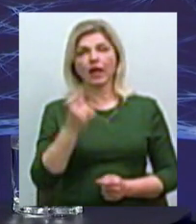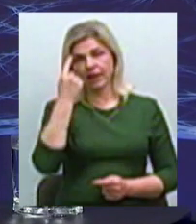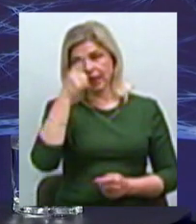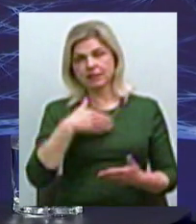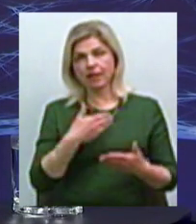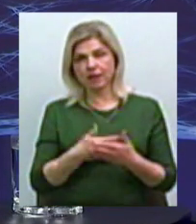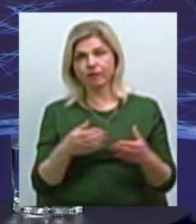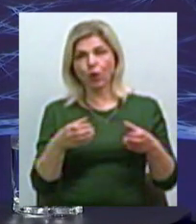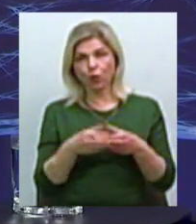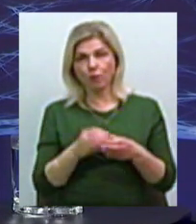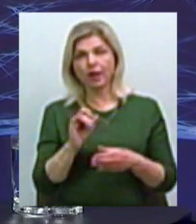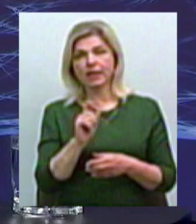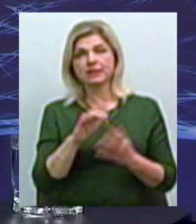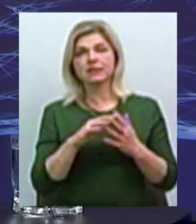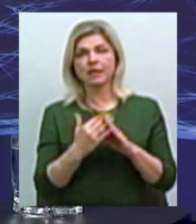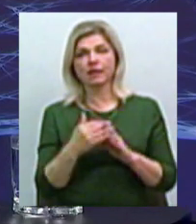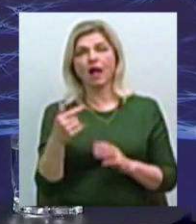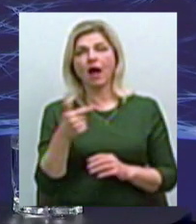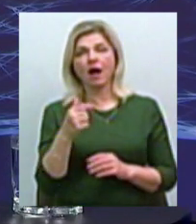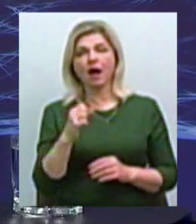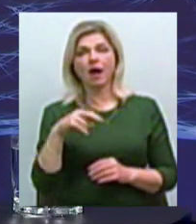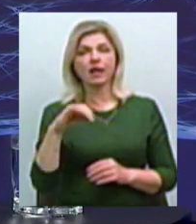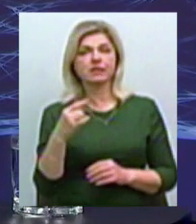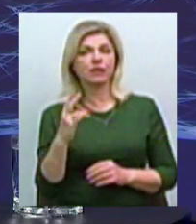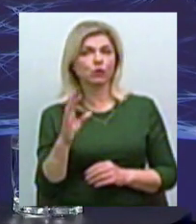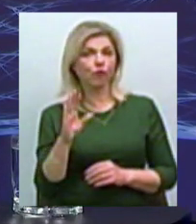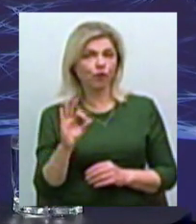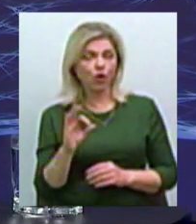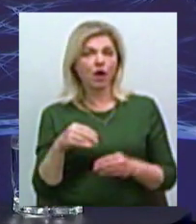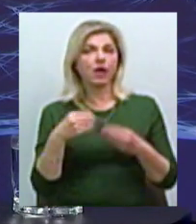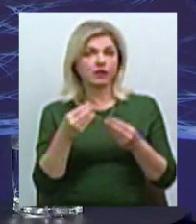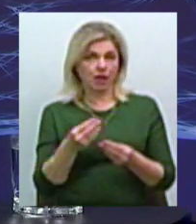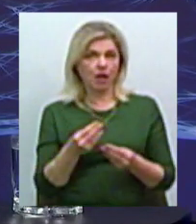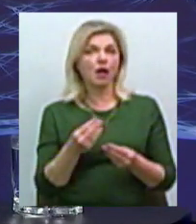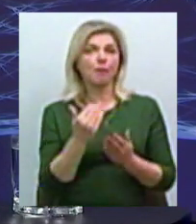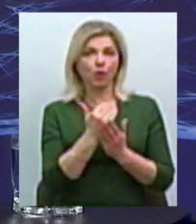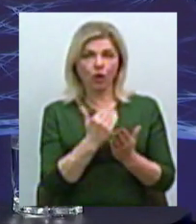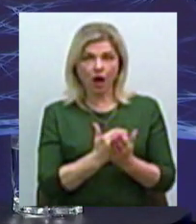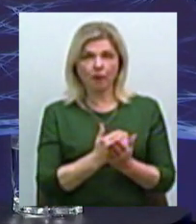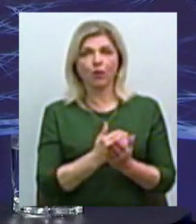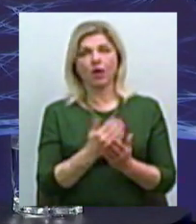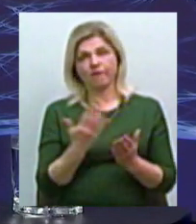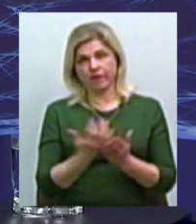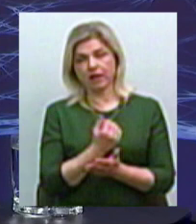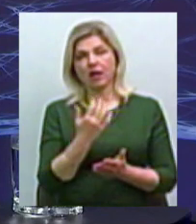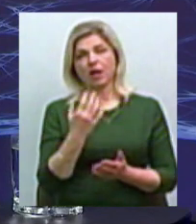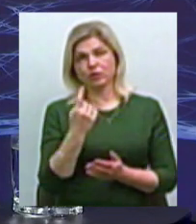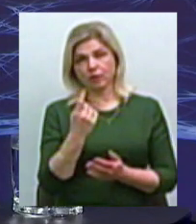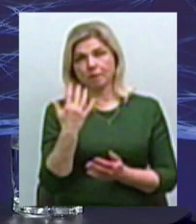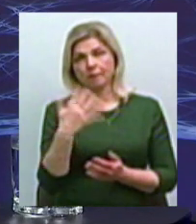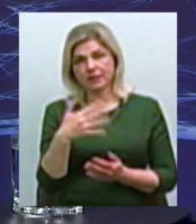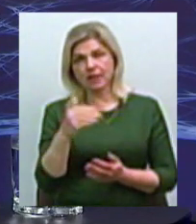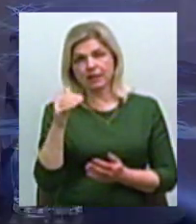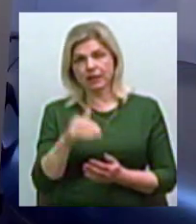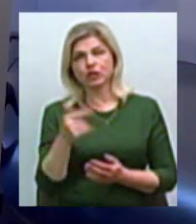села Галицинове, вони подали проєкт на програму і виграли також близько 150 тисяч гривень для